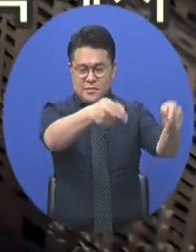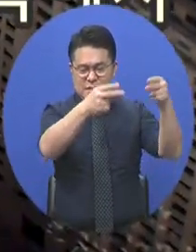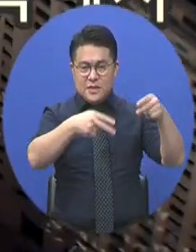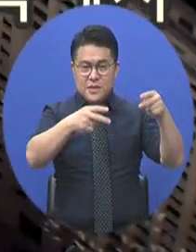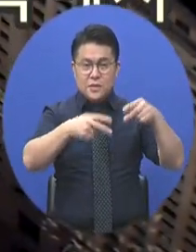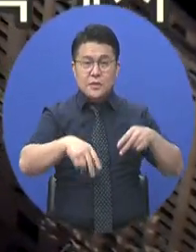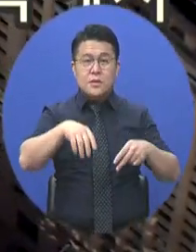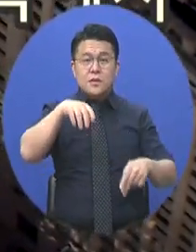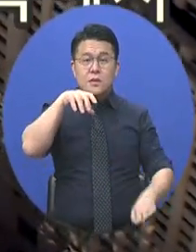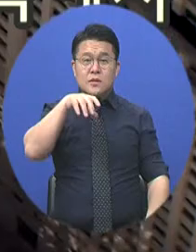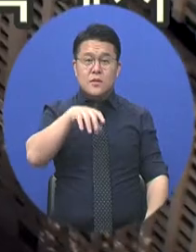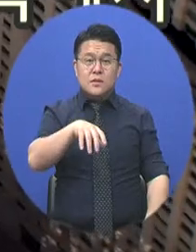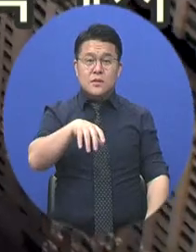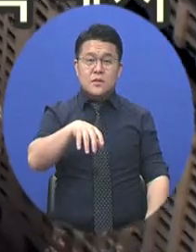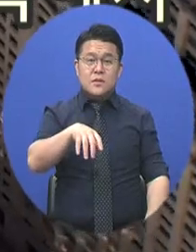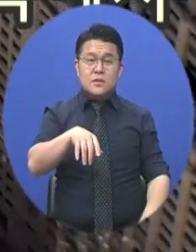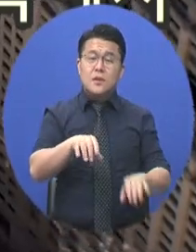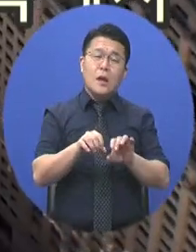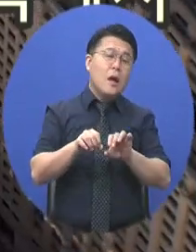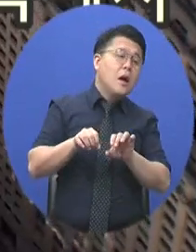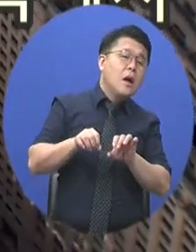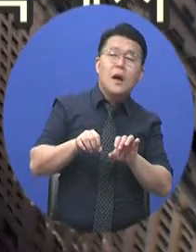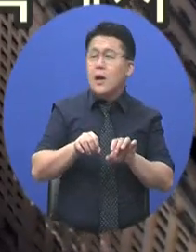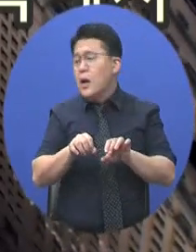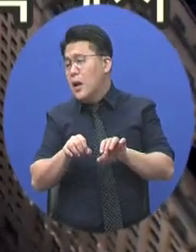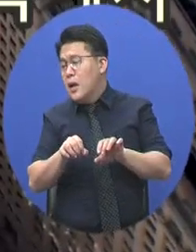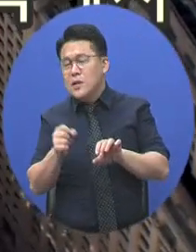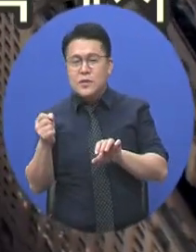영도다리 난간 위에서